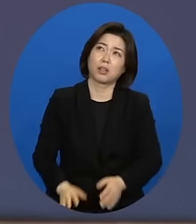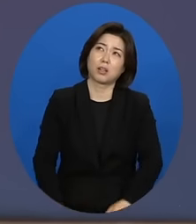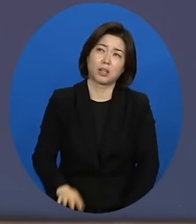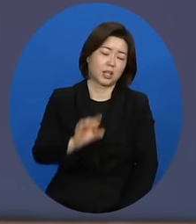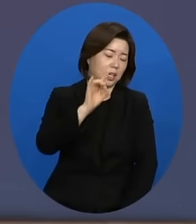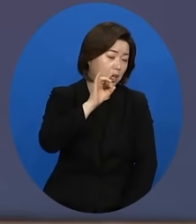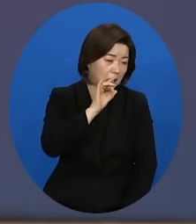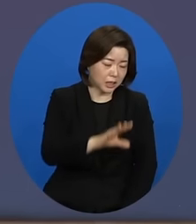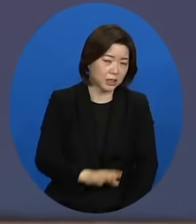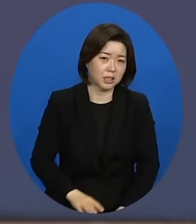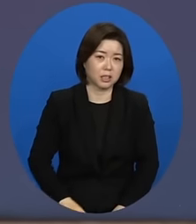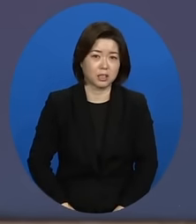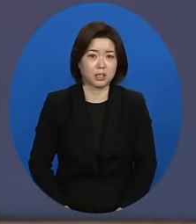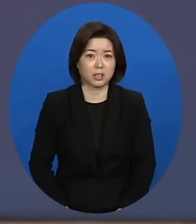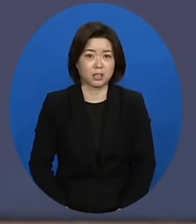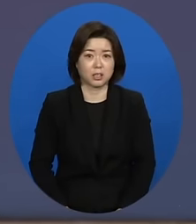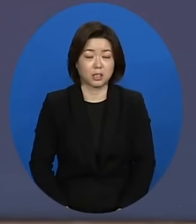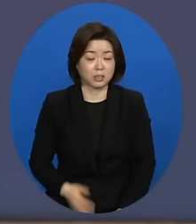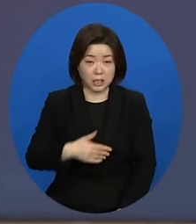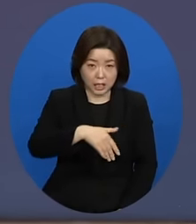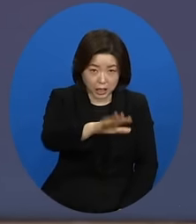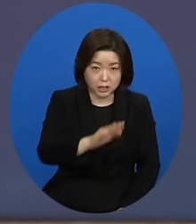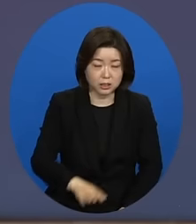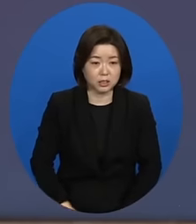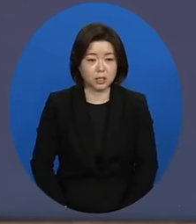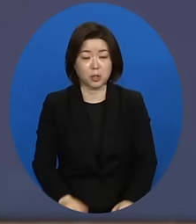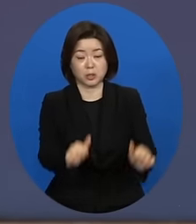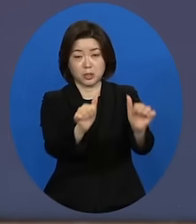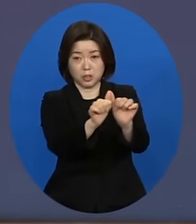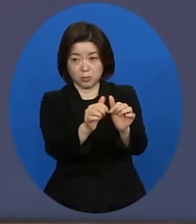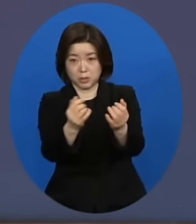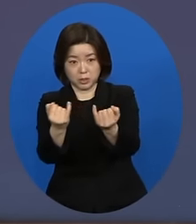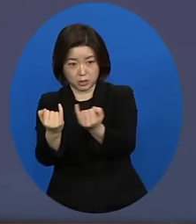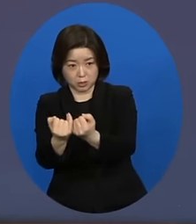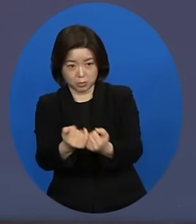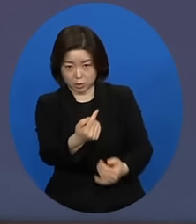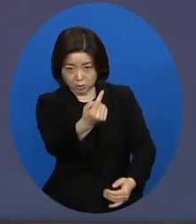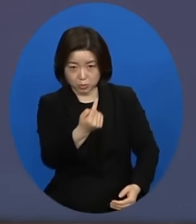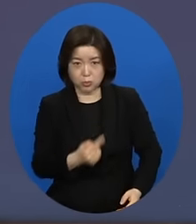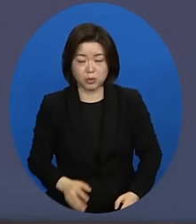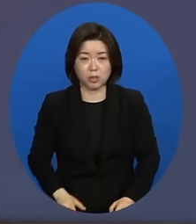갔어요. 웬 여자하고 남자하고 걸어오다가 남자는 길을 건너가고